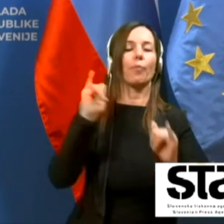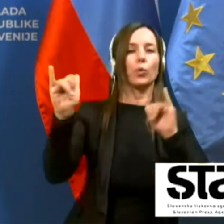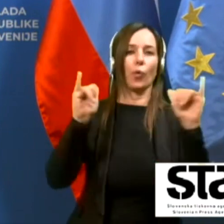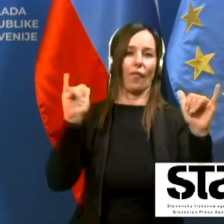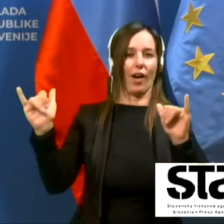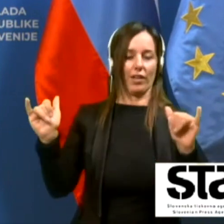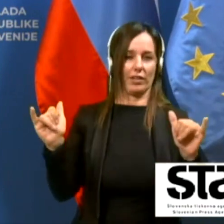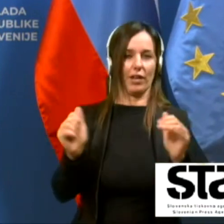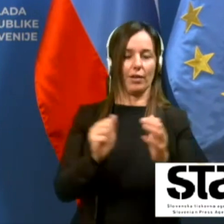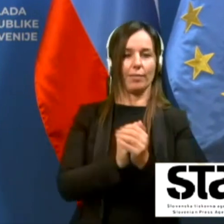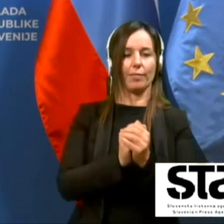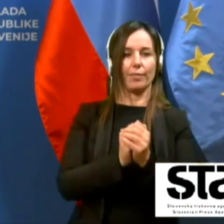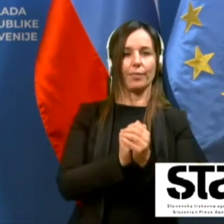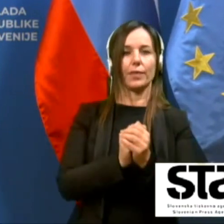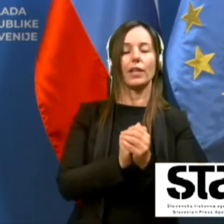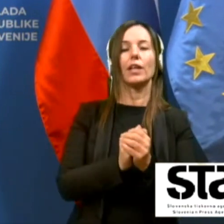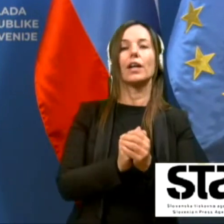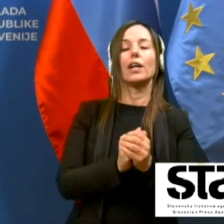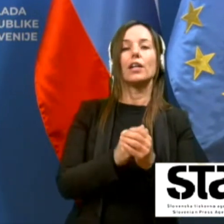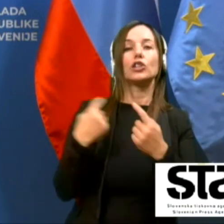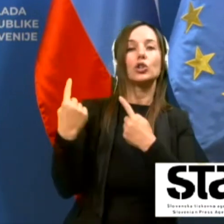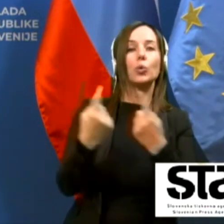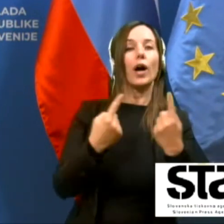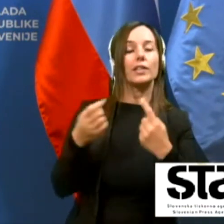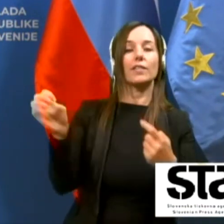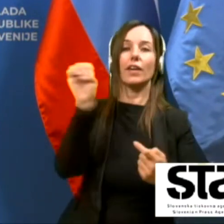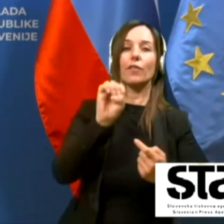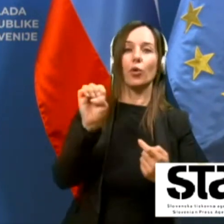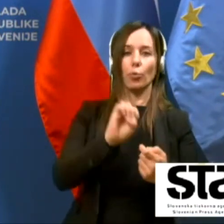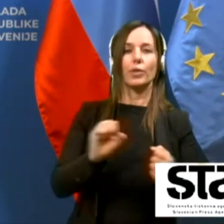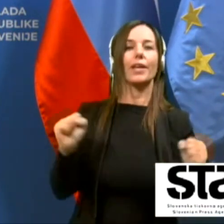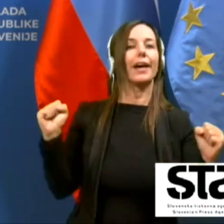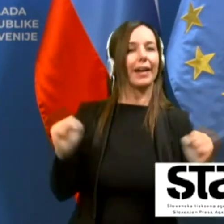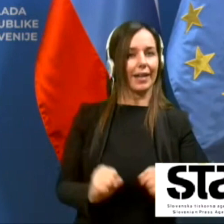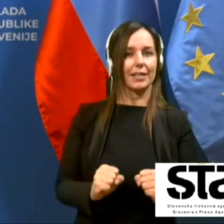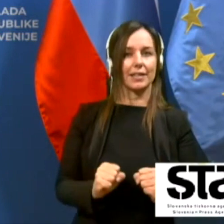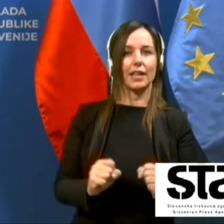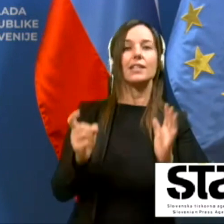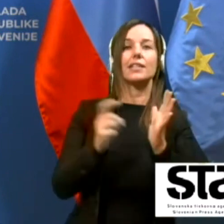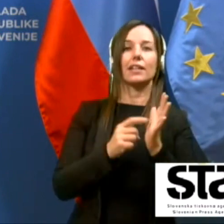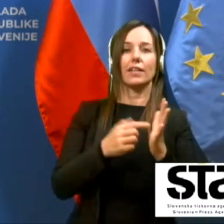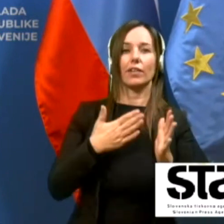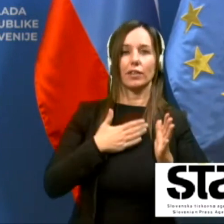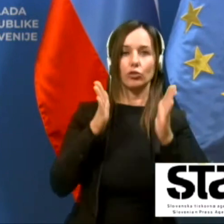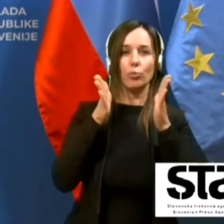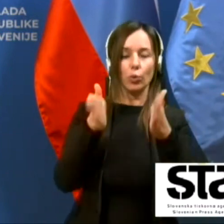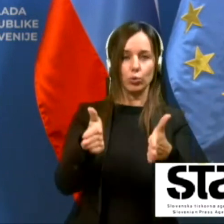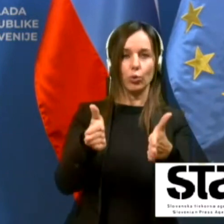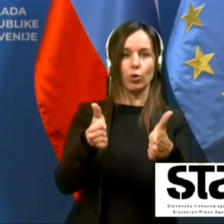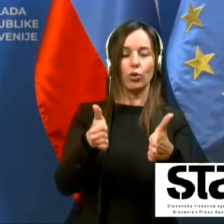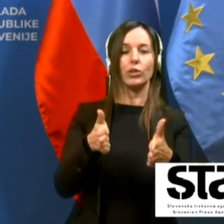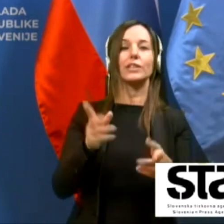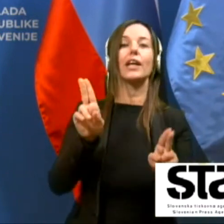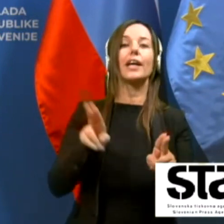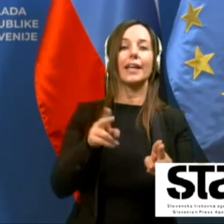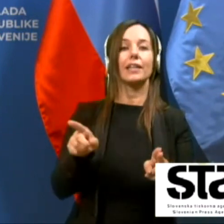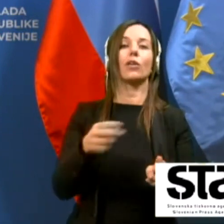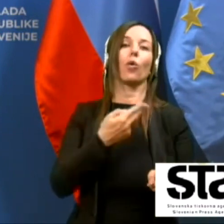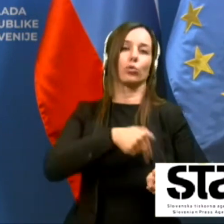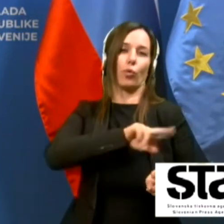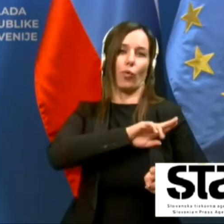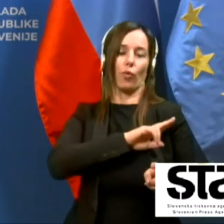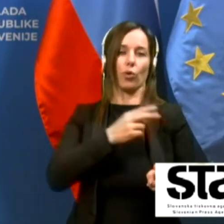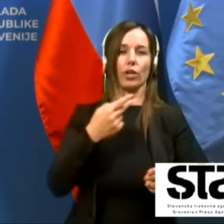tujino. Razmere v Evropi so povsod resne in zahtevajo našo pozornost in odgovoren odziv.